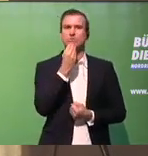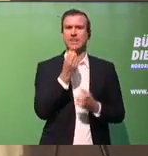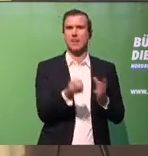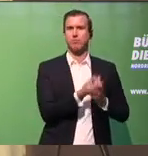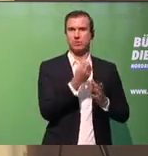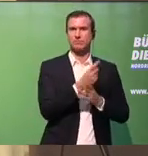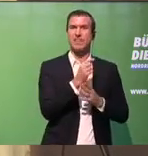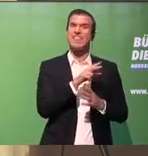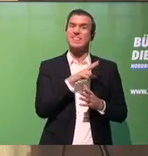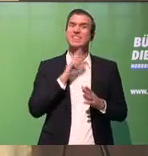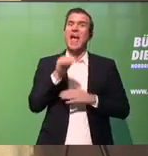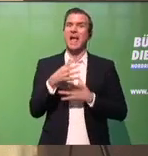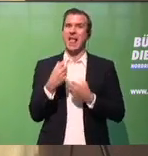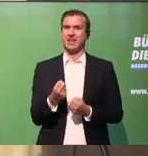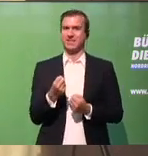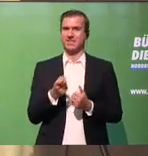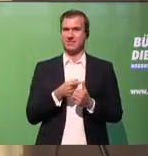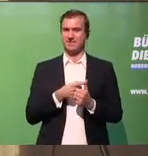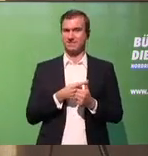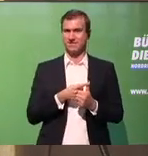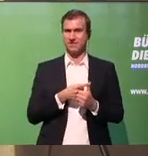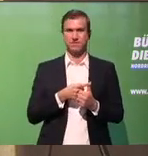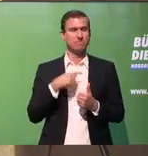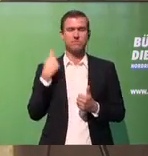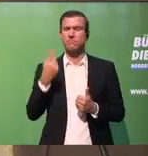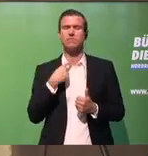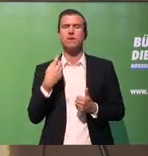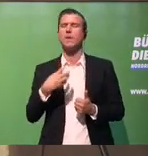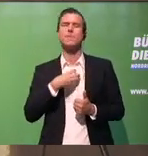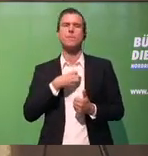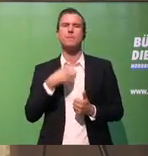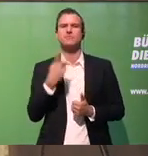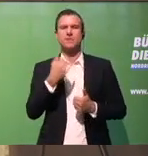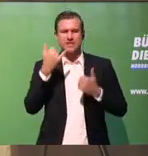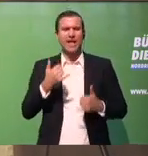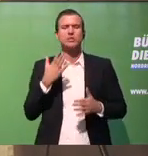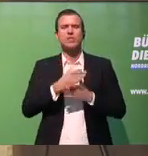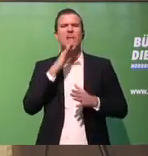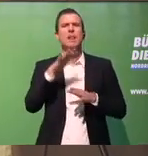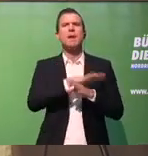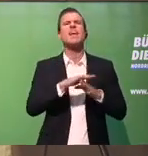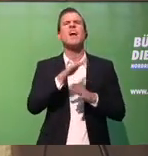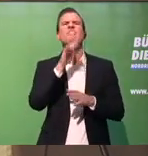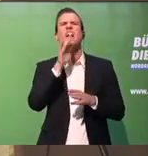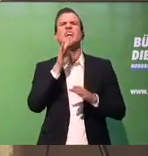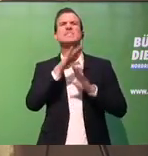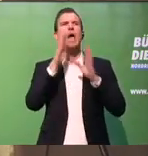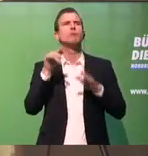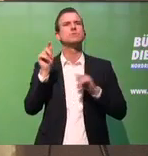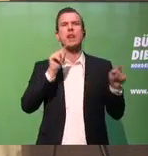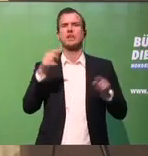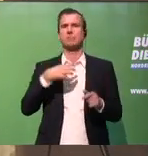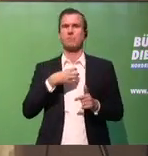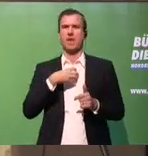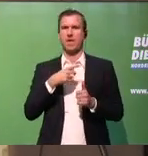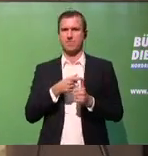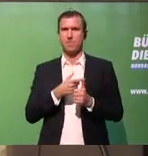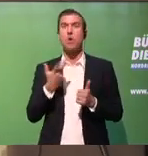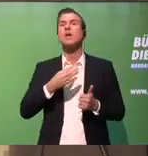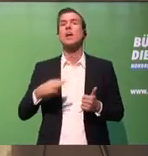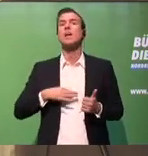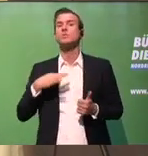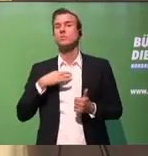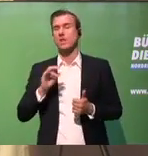wir überhaupt nachhaltig wir bekommen. Wir werden Probleme haben, das haben wir jetzt schon zu sehen in vielen Bereichen mit dem Wasserhaushalt oder auch mit der